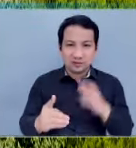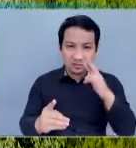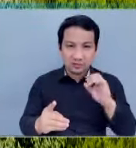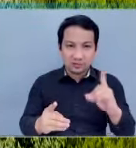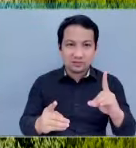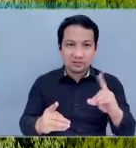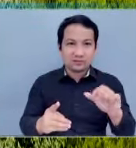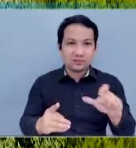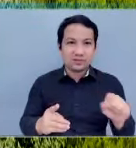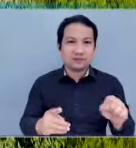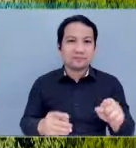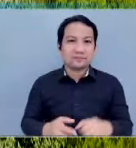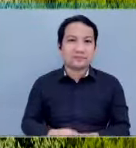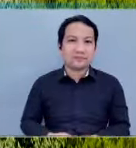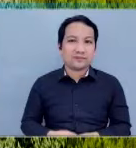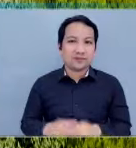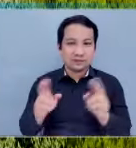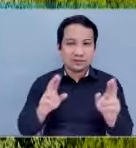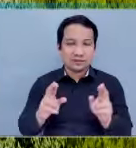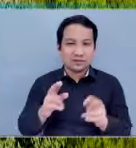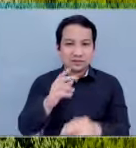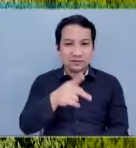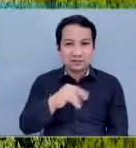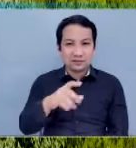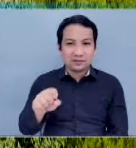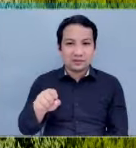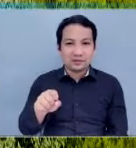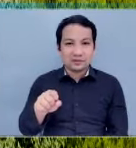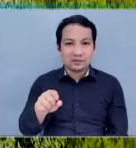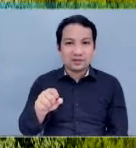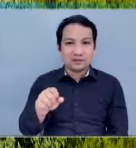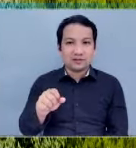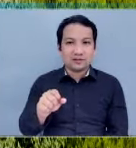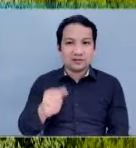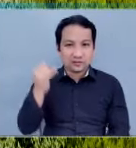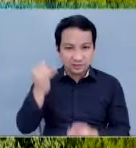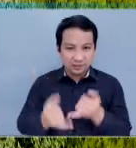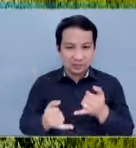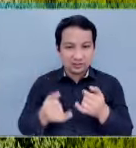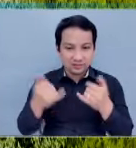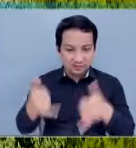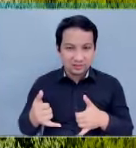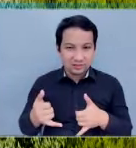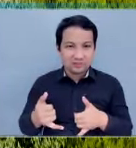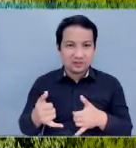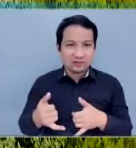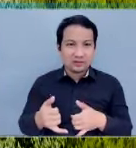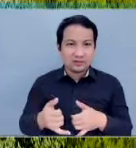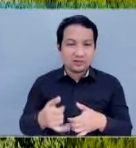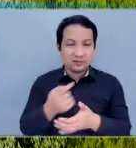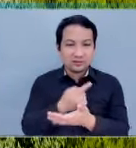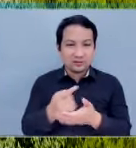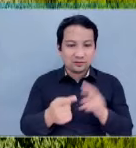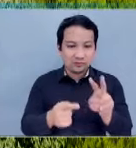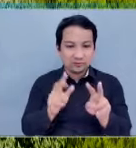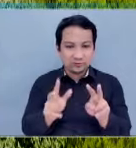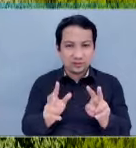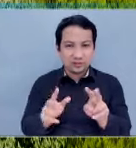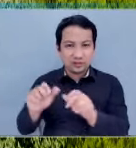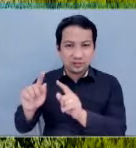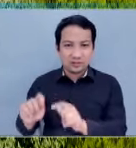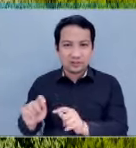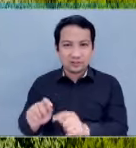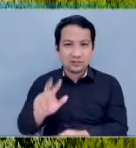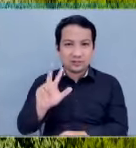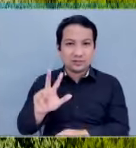Lindayag. Abangan ang Pira-Pirasong Paraiso, ang huling laro. Weekdays 2:30 p.m. and Saturdays